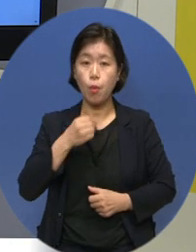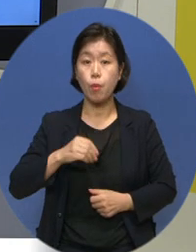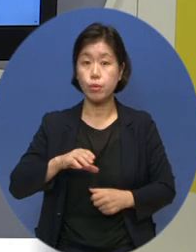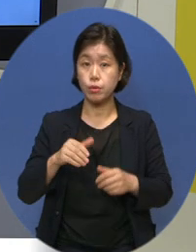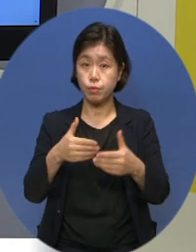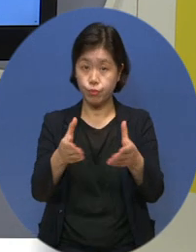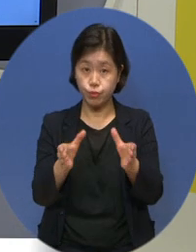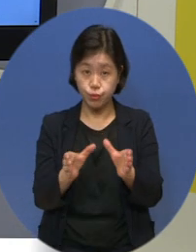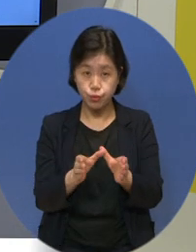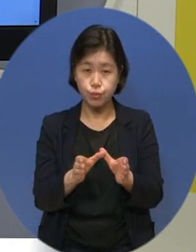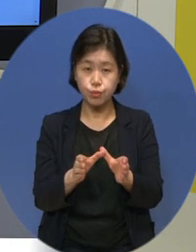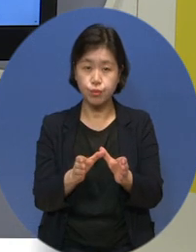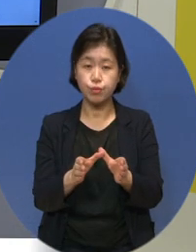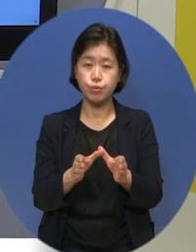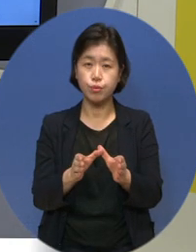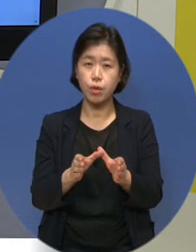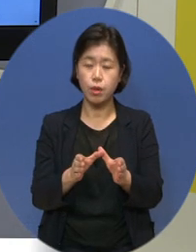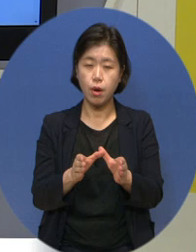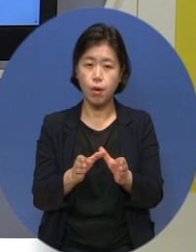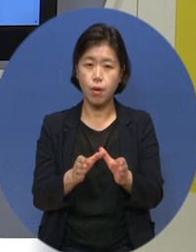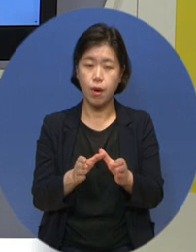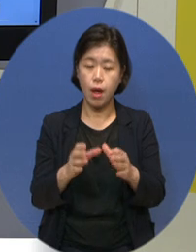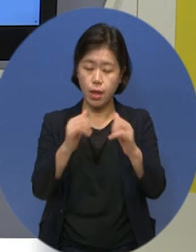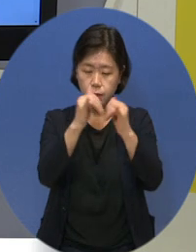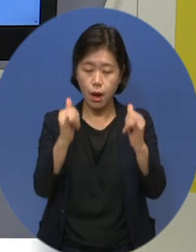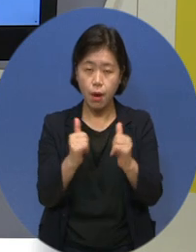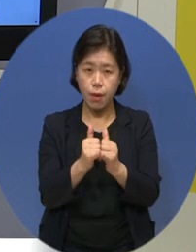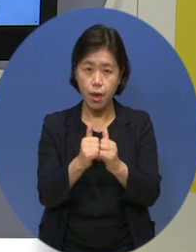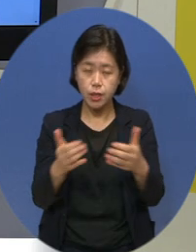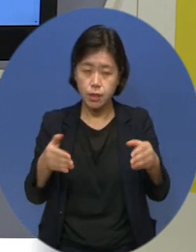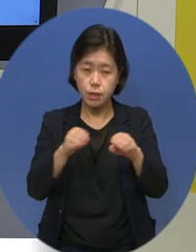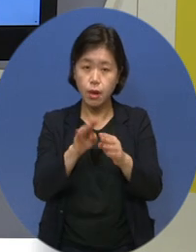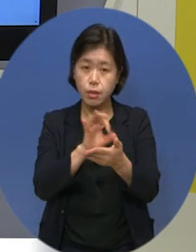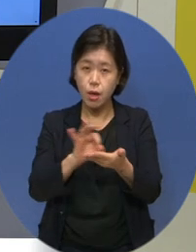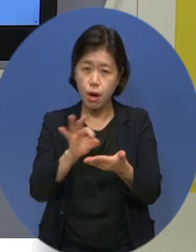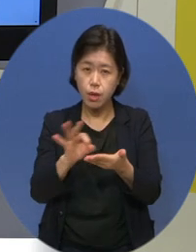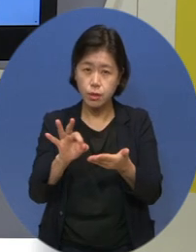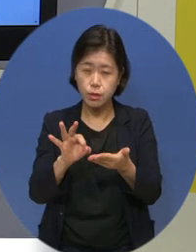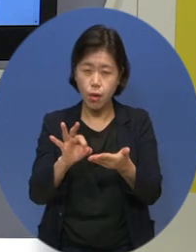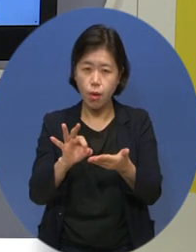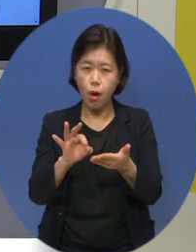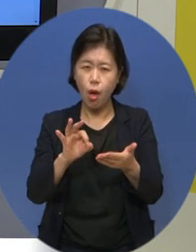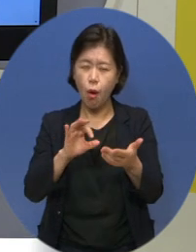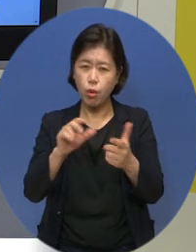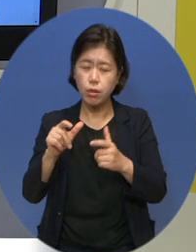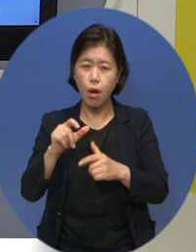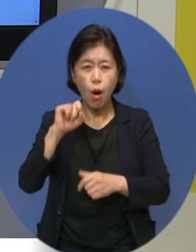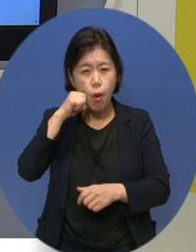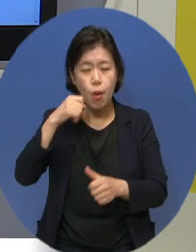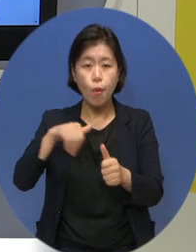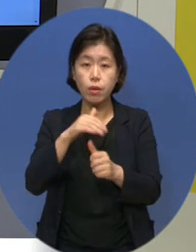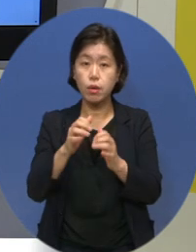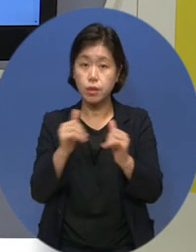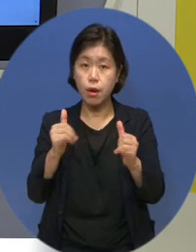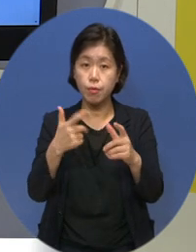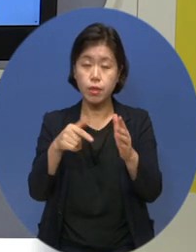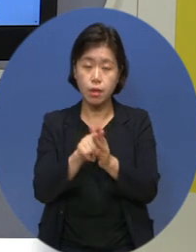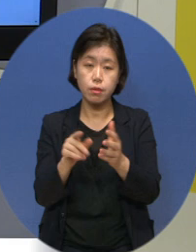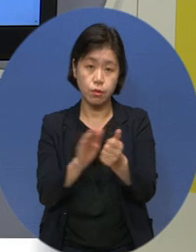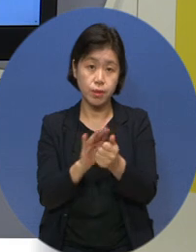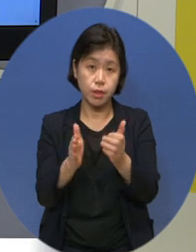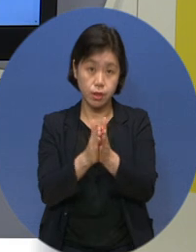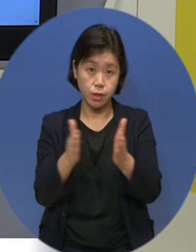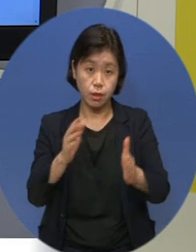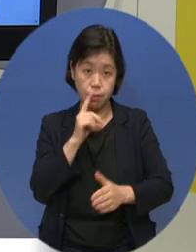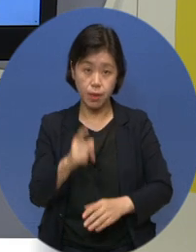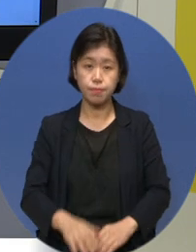사회복지 시설을 이용하는 취약계층의 돌봄을 강화한다고 밝혔습니다 우선 장애 이용시설 긴급